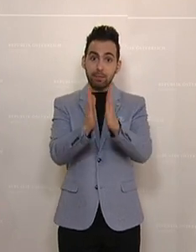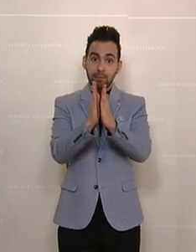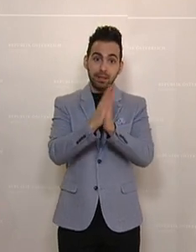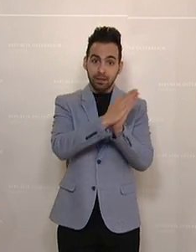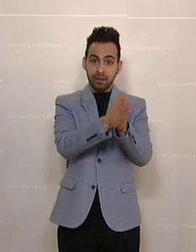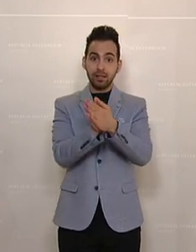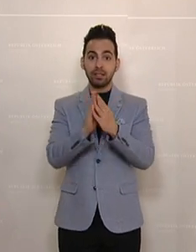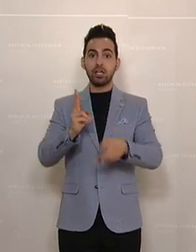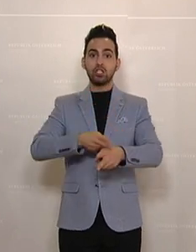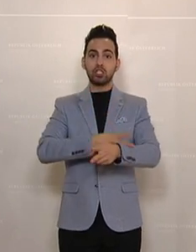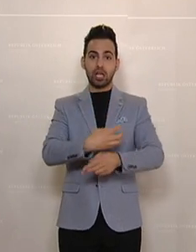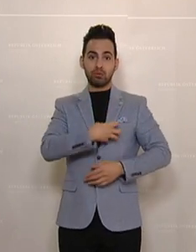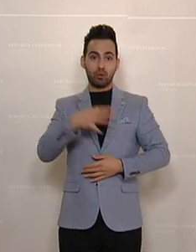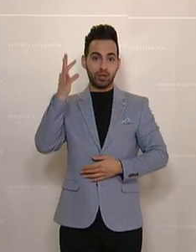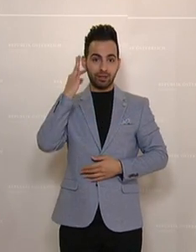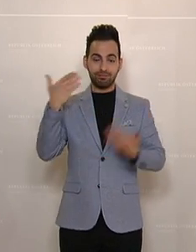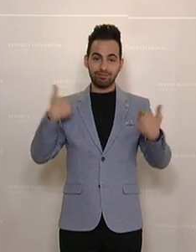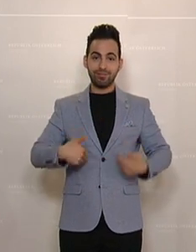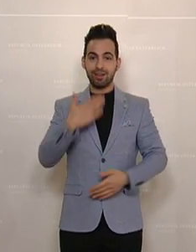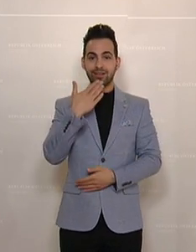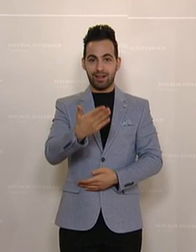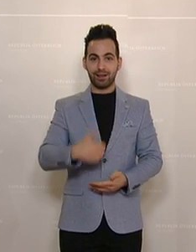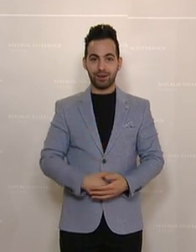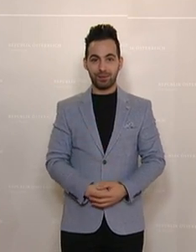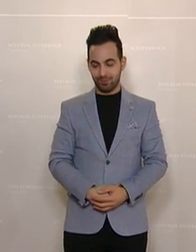euch als Staatsbürgerin. Ich danke euch.